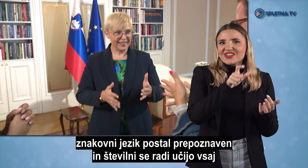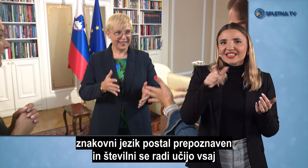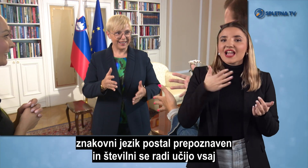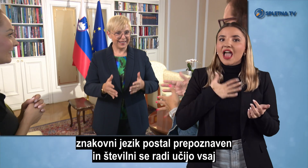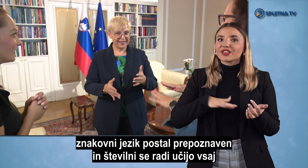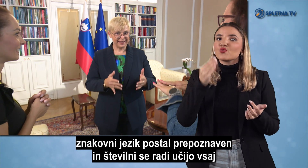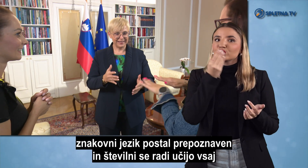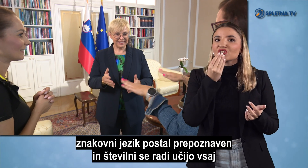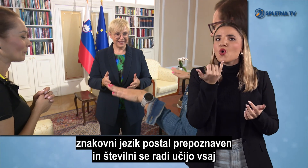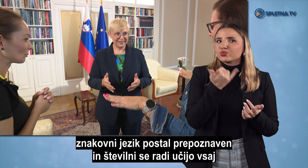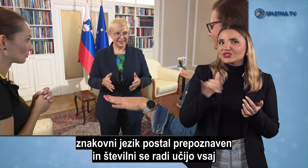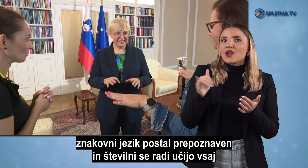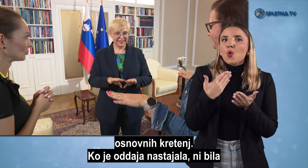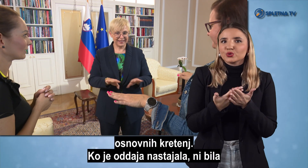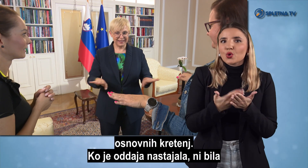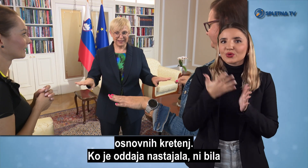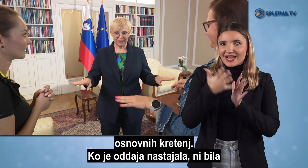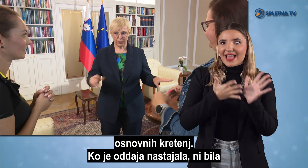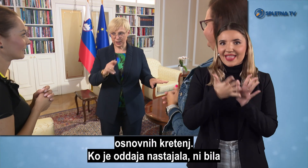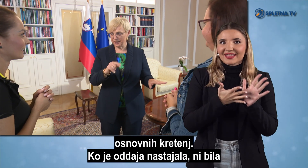učijo vsaj osnovnih kretenj.